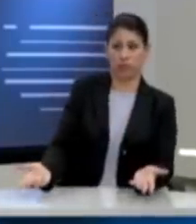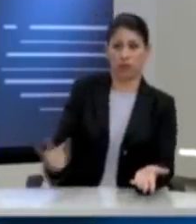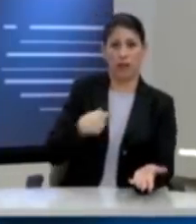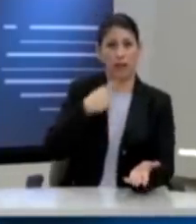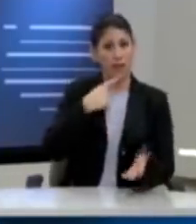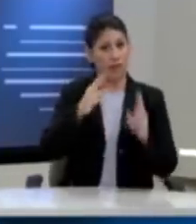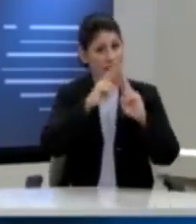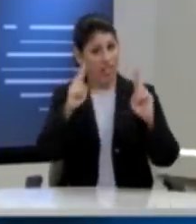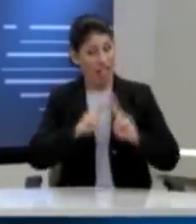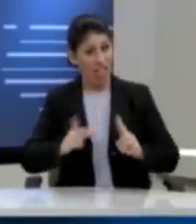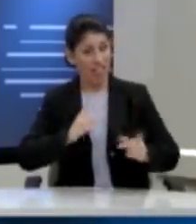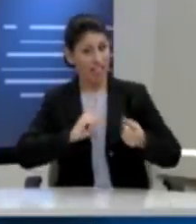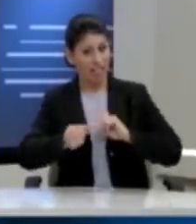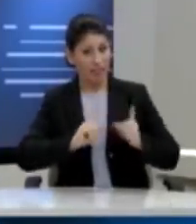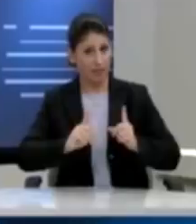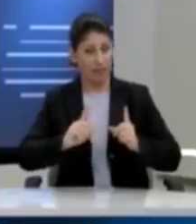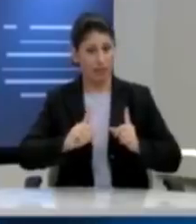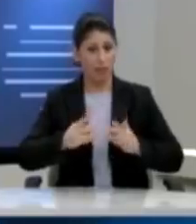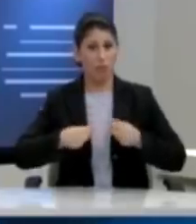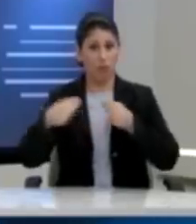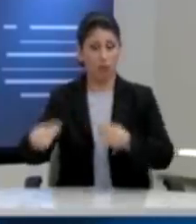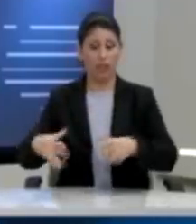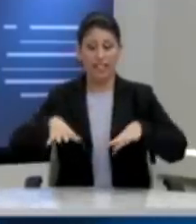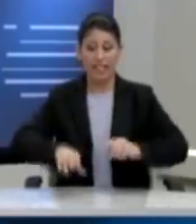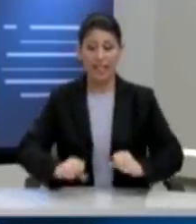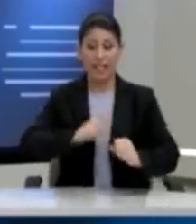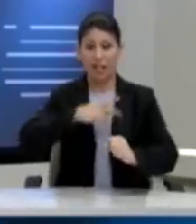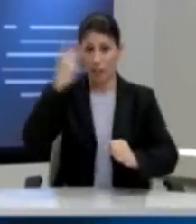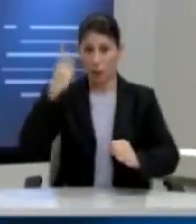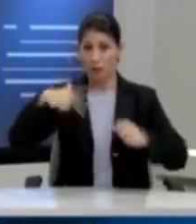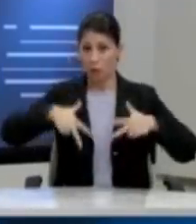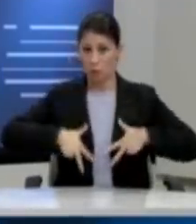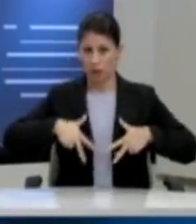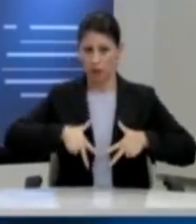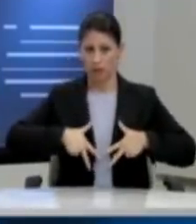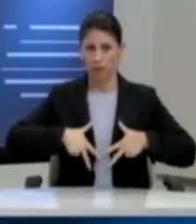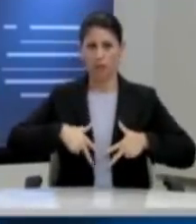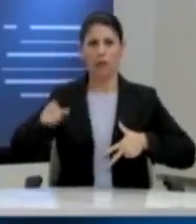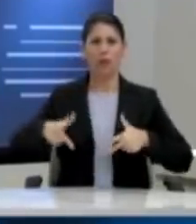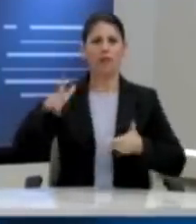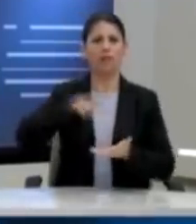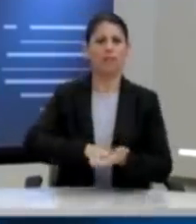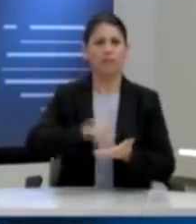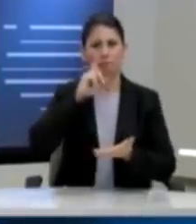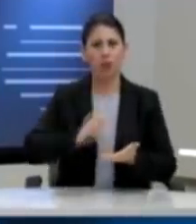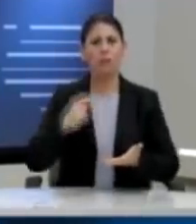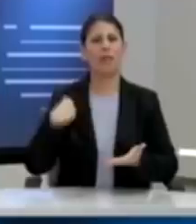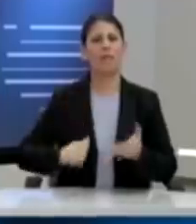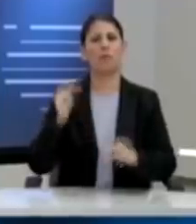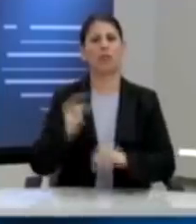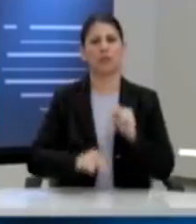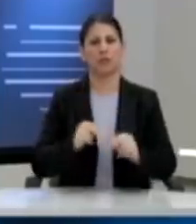διεθνή συνθήκη που προβλέπει μεταβίβαση κυριαρχικών αρμοδιοτήτων του κράτους, αυτή κυρώνεται υποχρεωτικά με